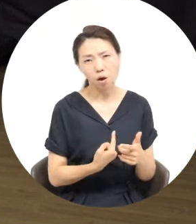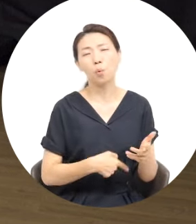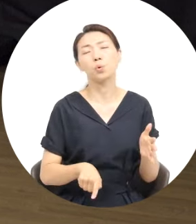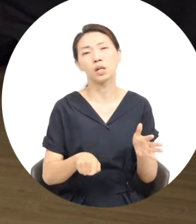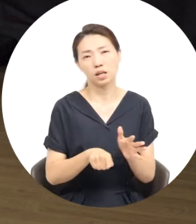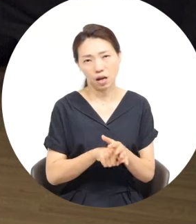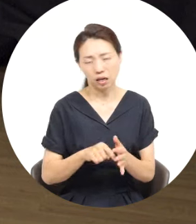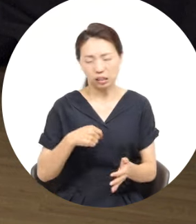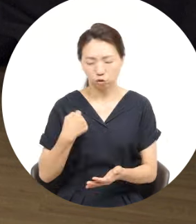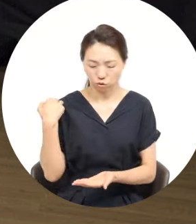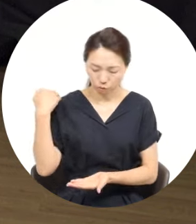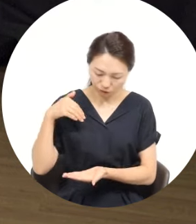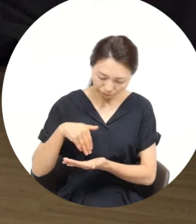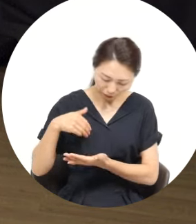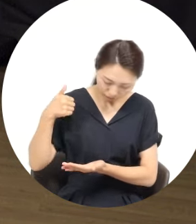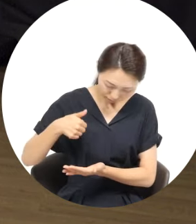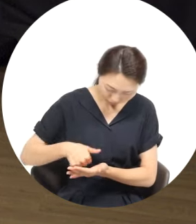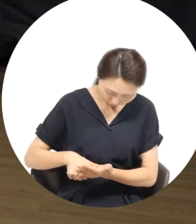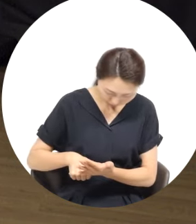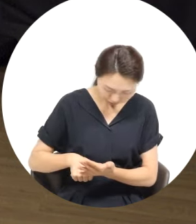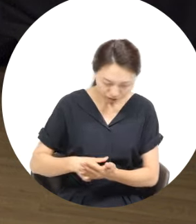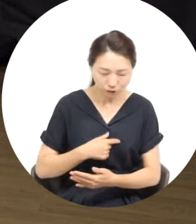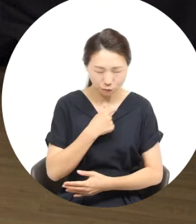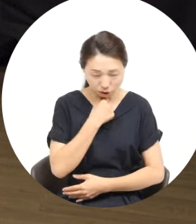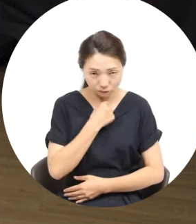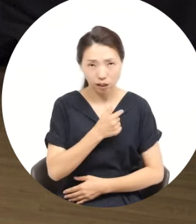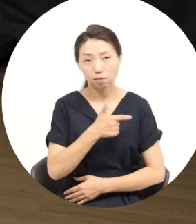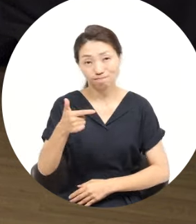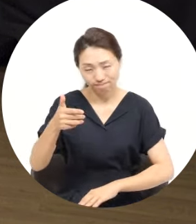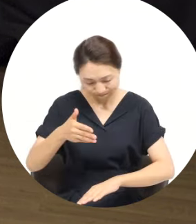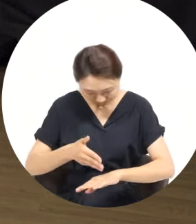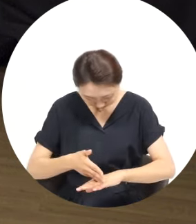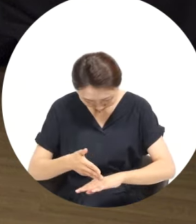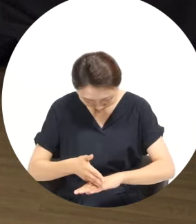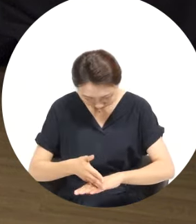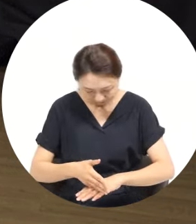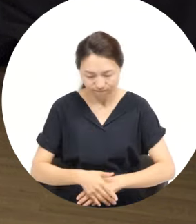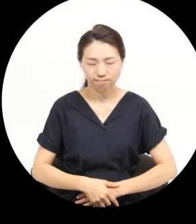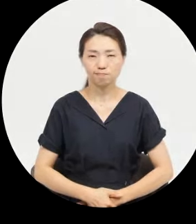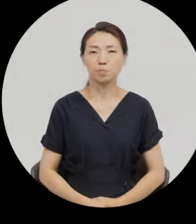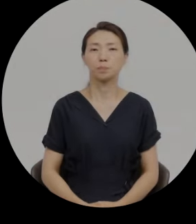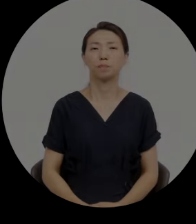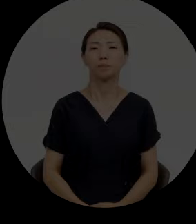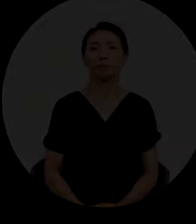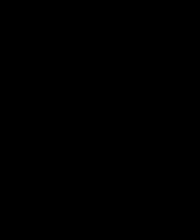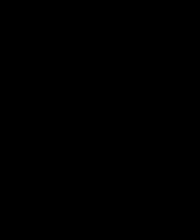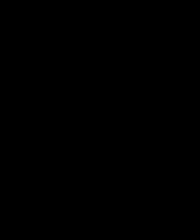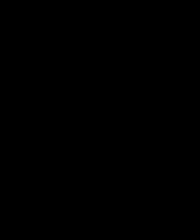이해하도록 노력하고 참회의 시간을 많이 갖겠습니다. 참 감사합니다. 네.